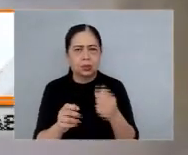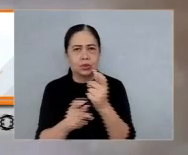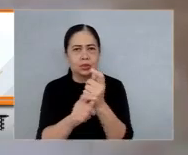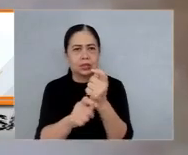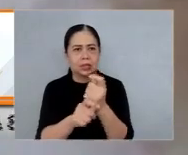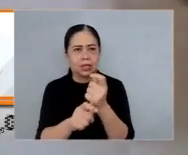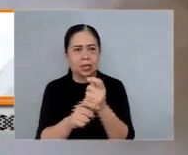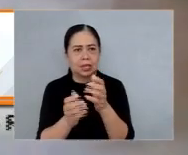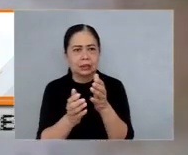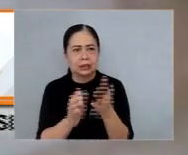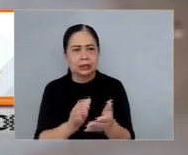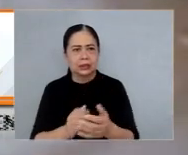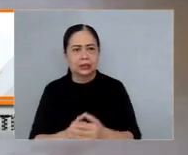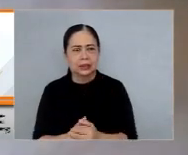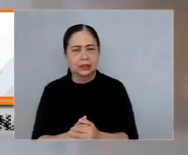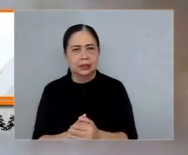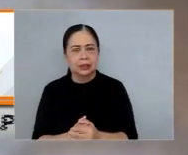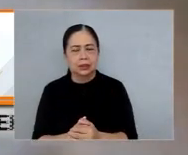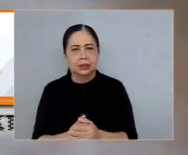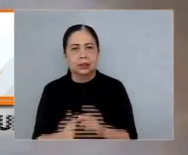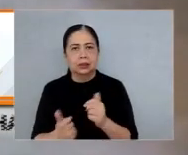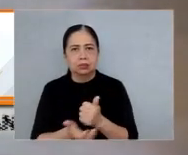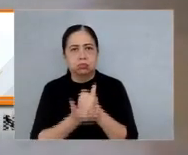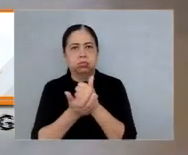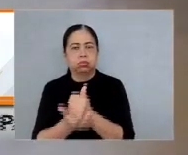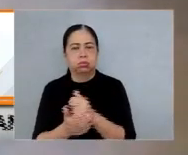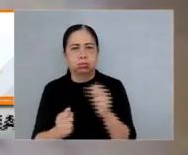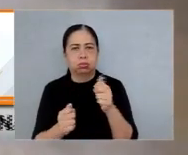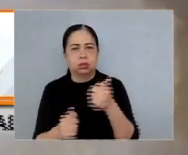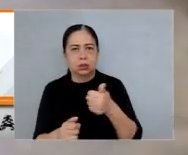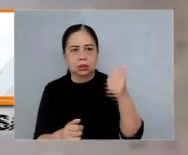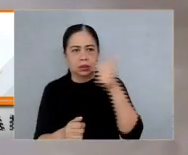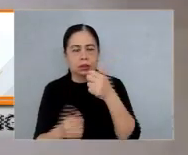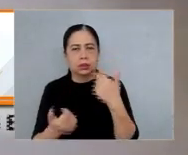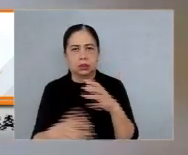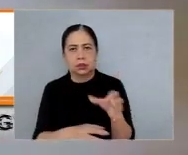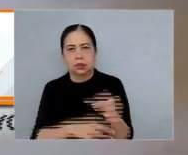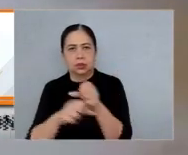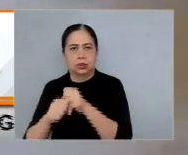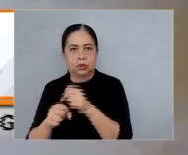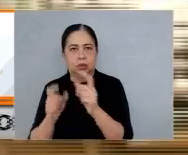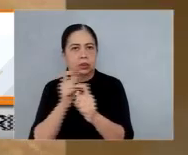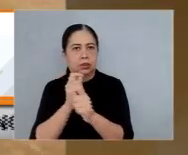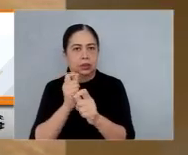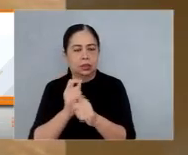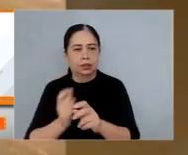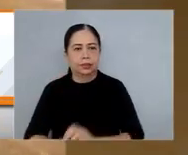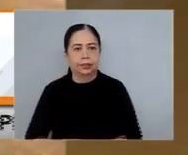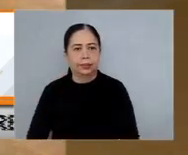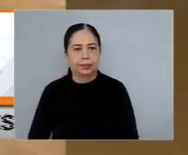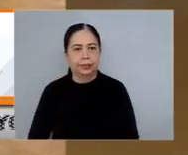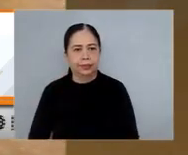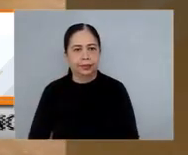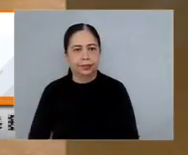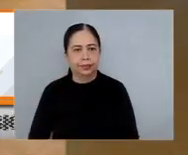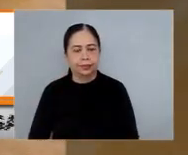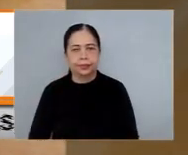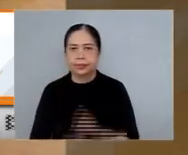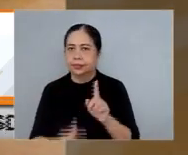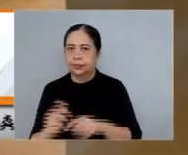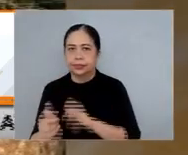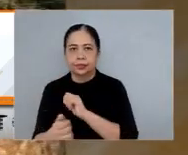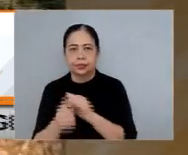sa tumagilid agad namang rumesponde ang mga autoridad at naialis na ang truck Sa kanal Hindi naman madaanan ang